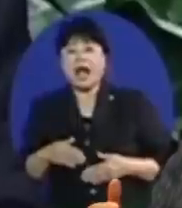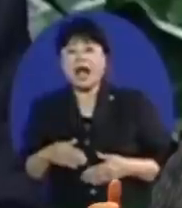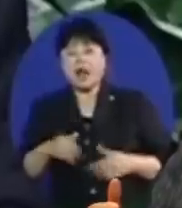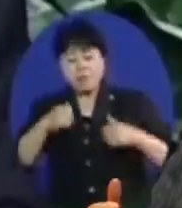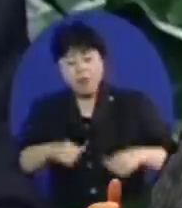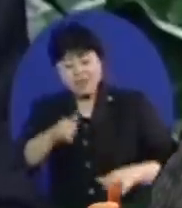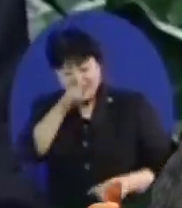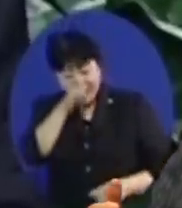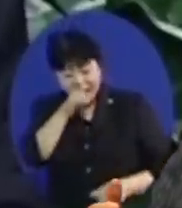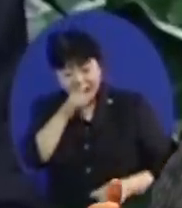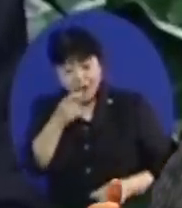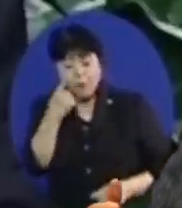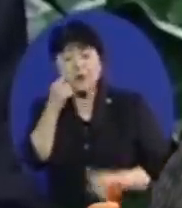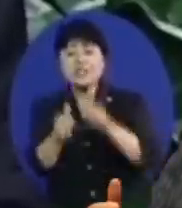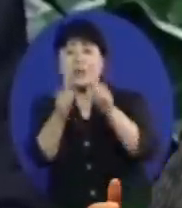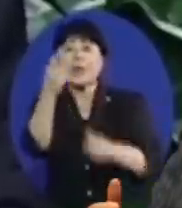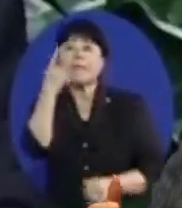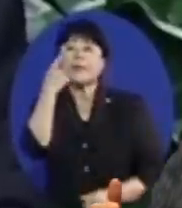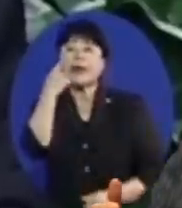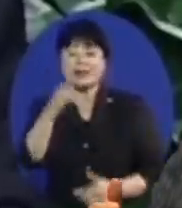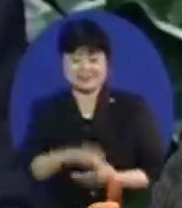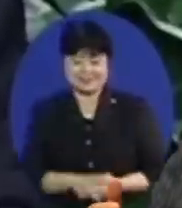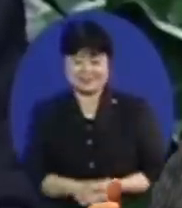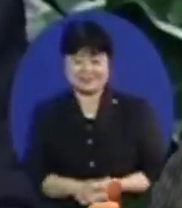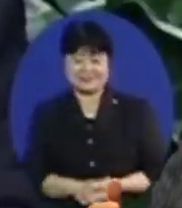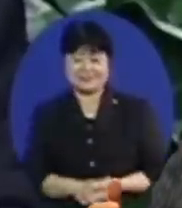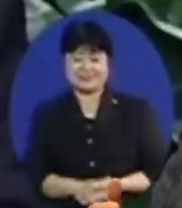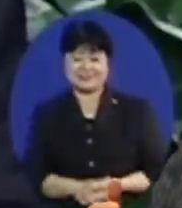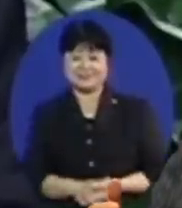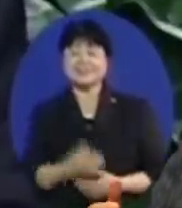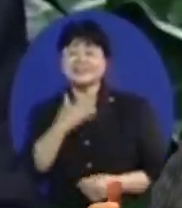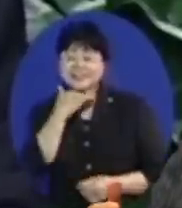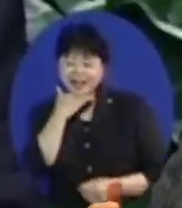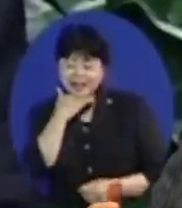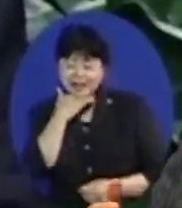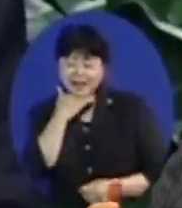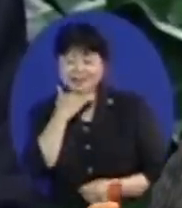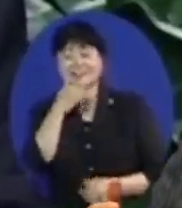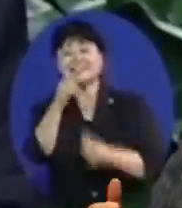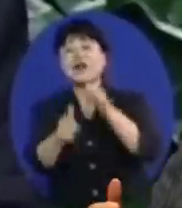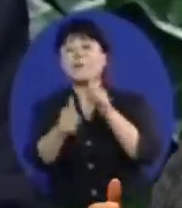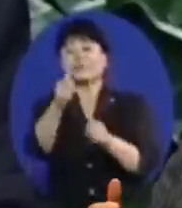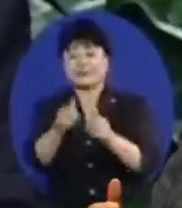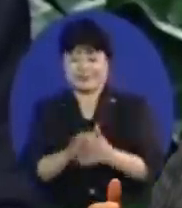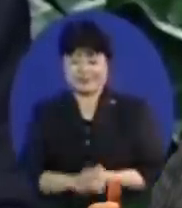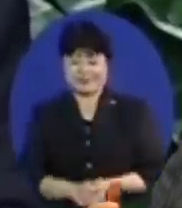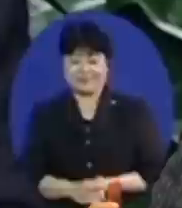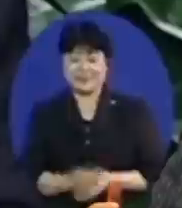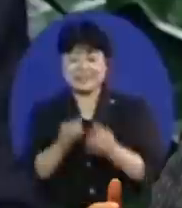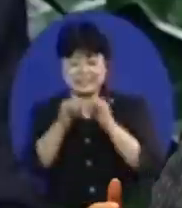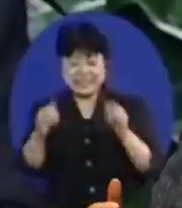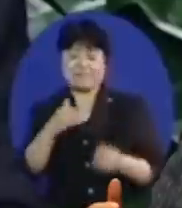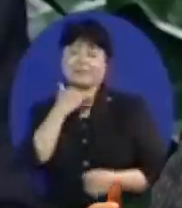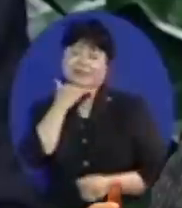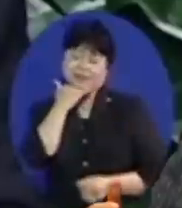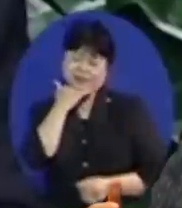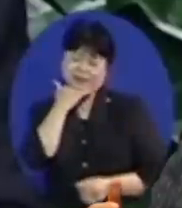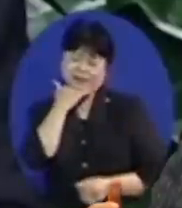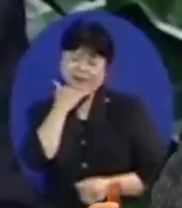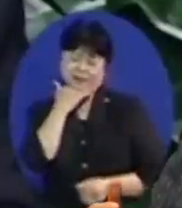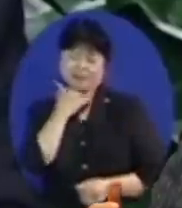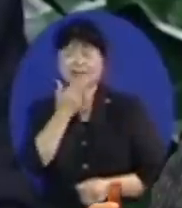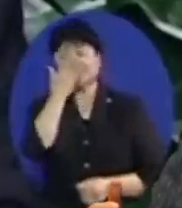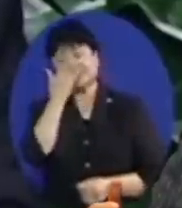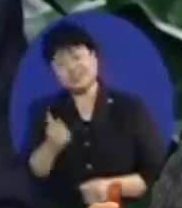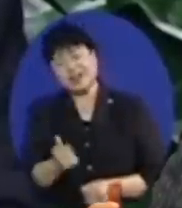포기하느냐, 시험해 보는 것입니다. 기다리게 하는 것이 시험인 것입니다. 사람들은 기다리는 것이 참 힘듭니다.